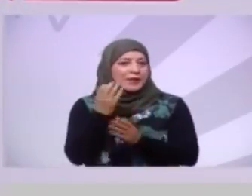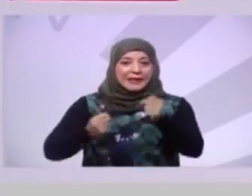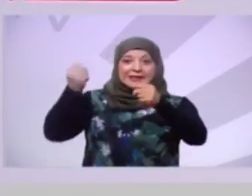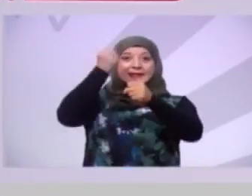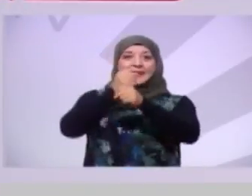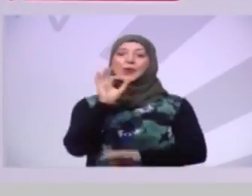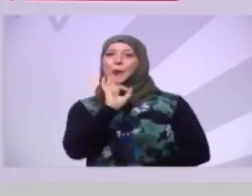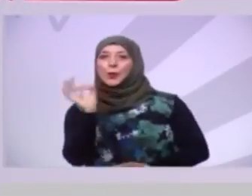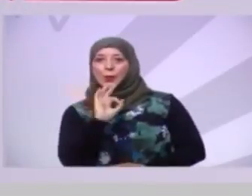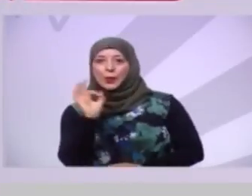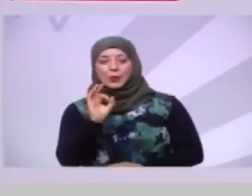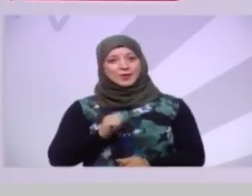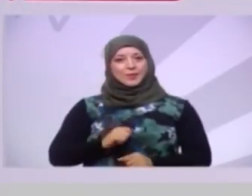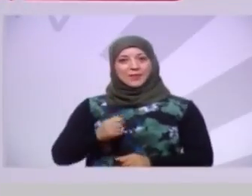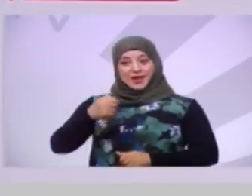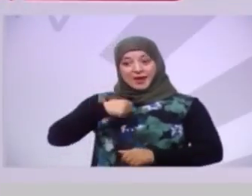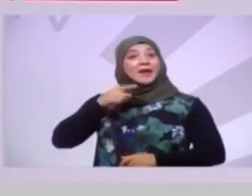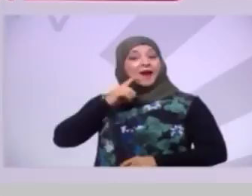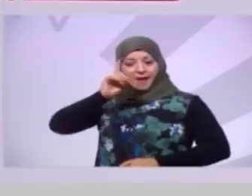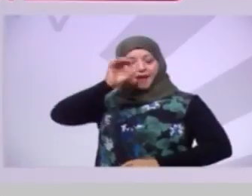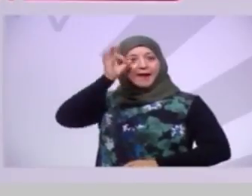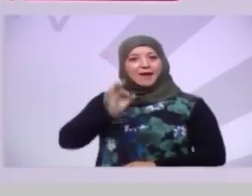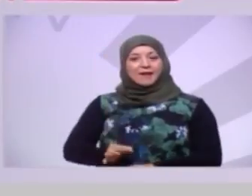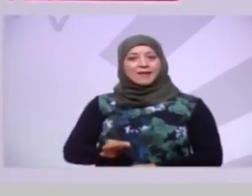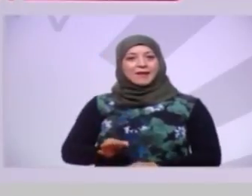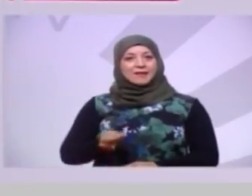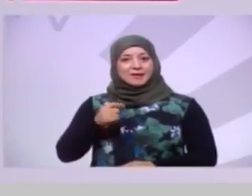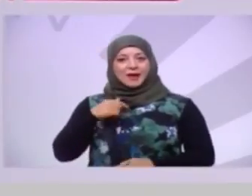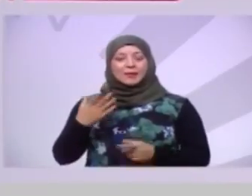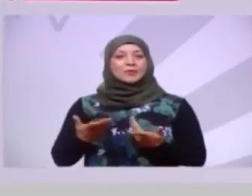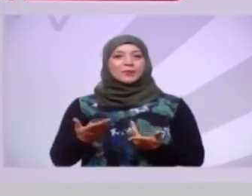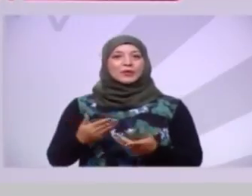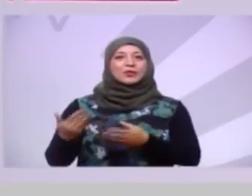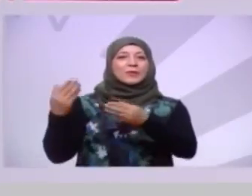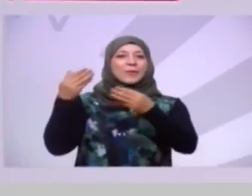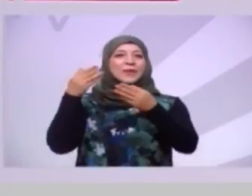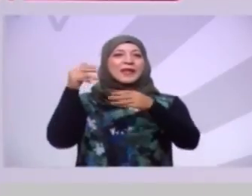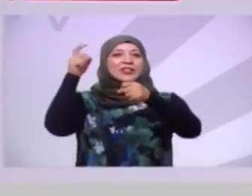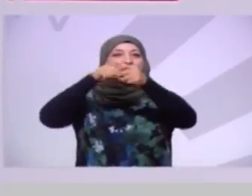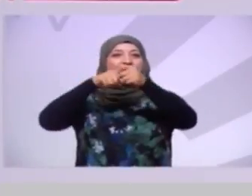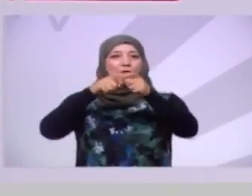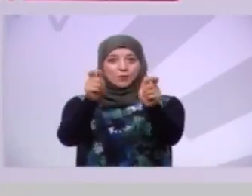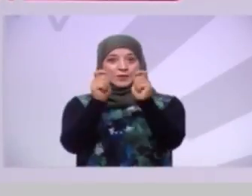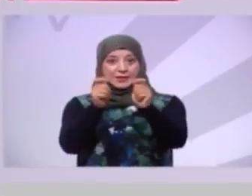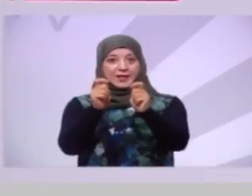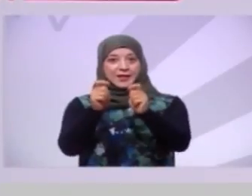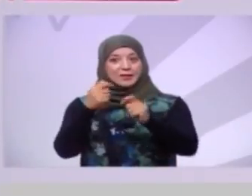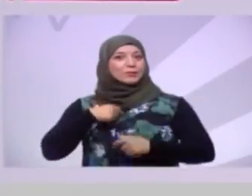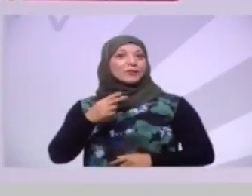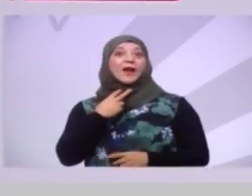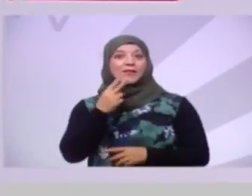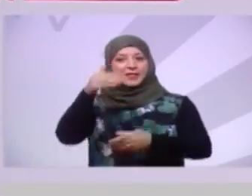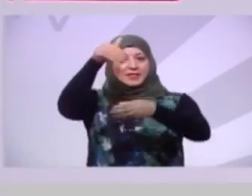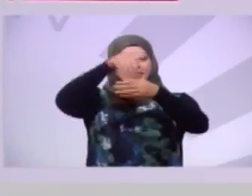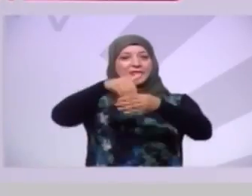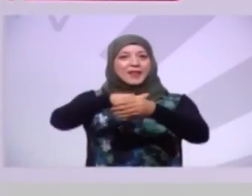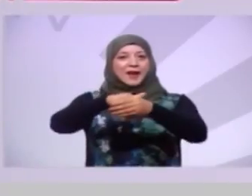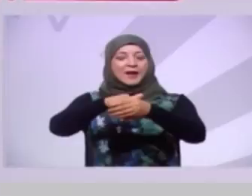لذلك احنا قررنا اللي بيدخلوا المجال السياسي وبوش يكون لنا صوت